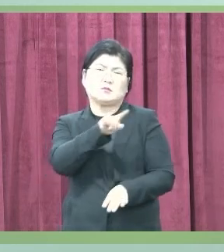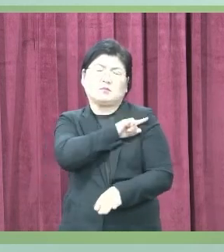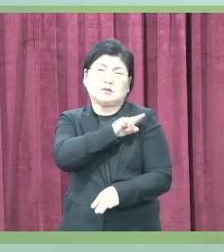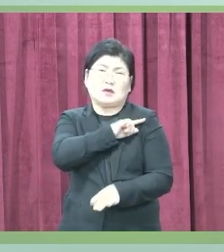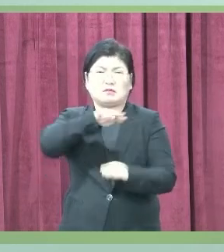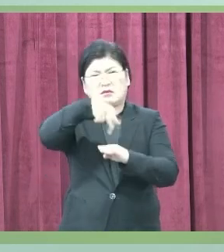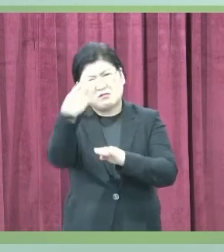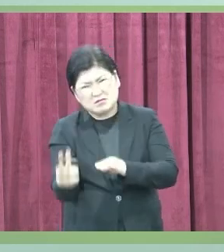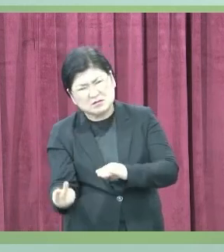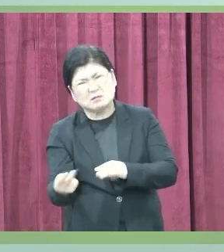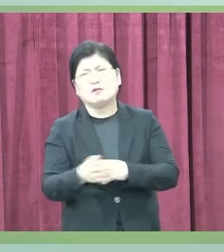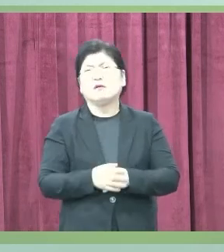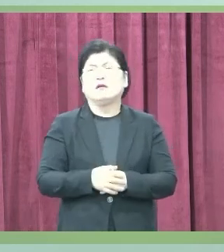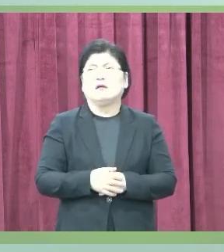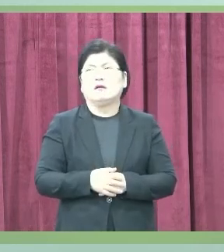낙상,